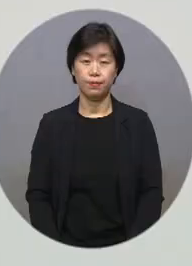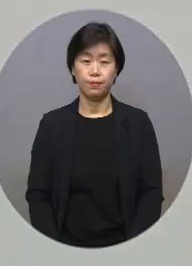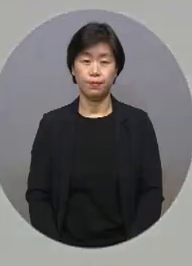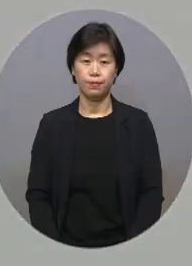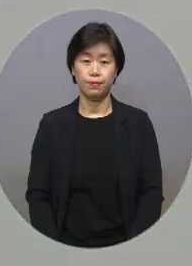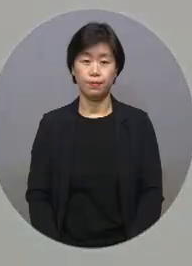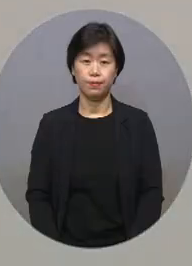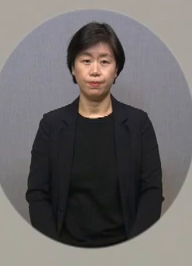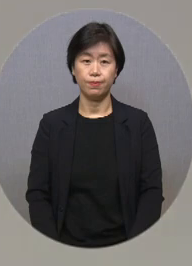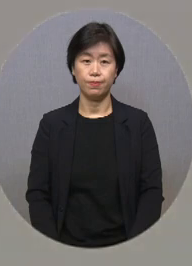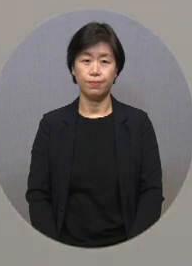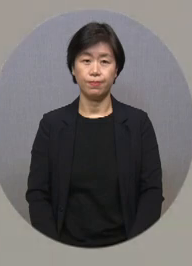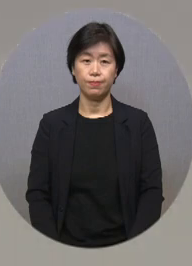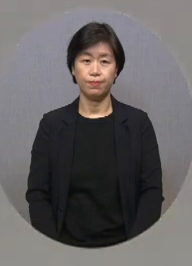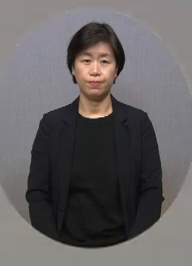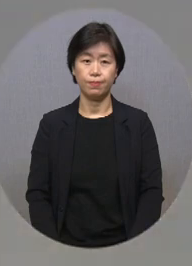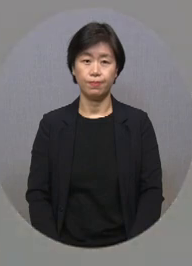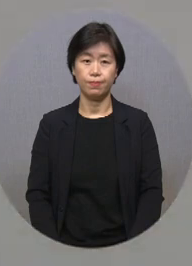아, 그 진짜.